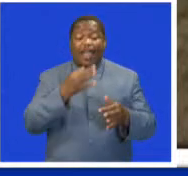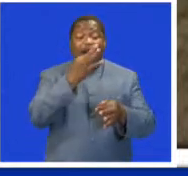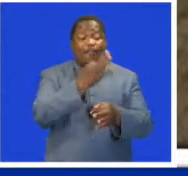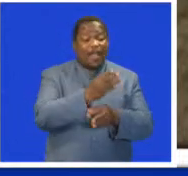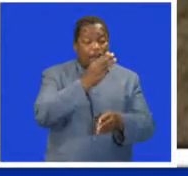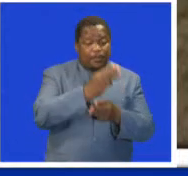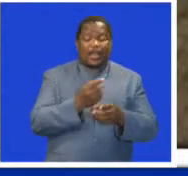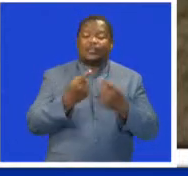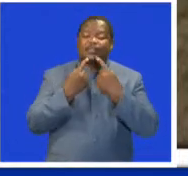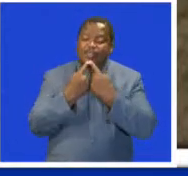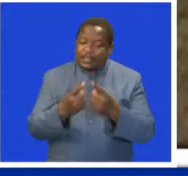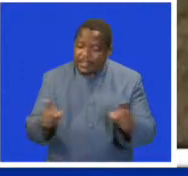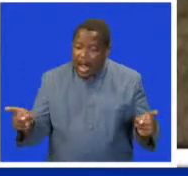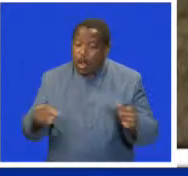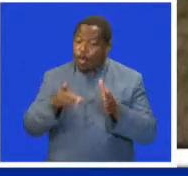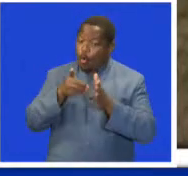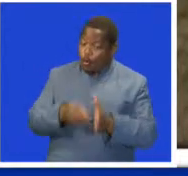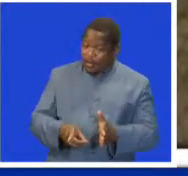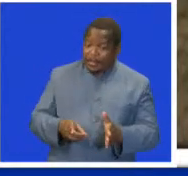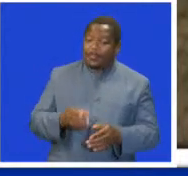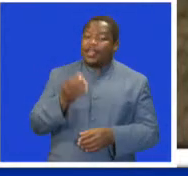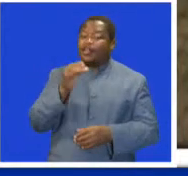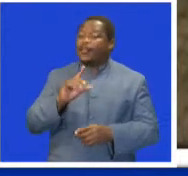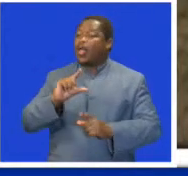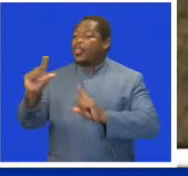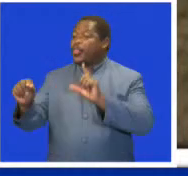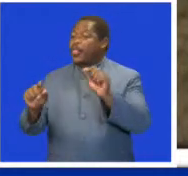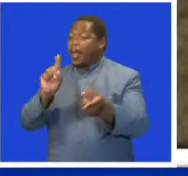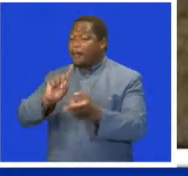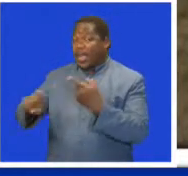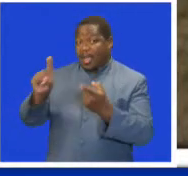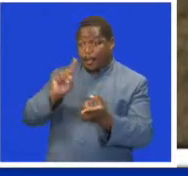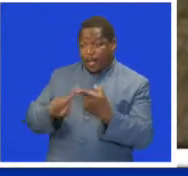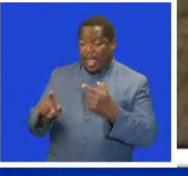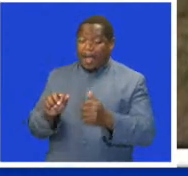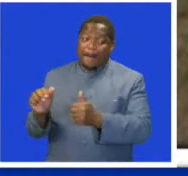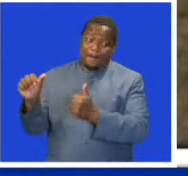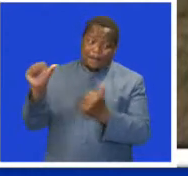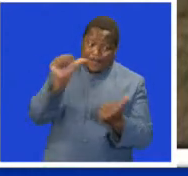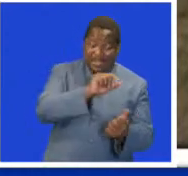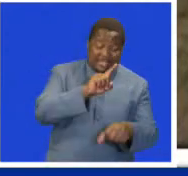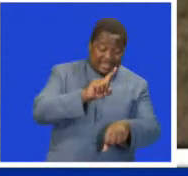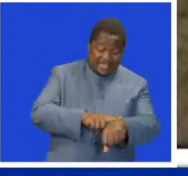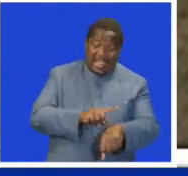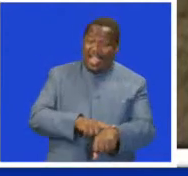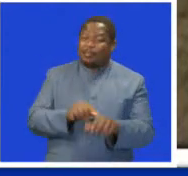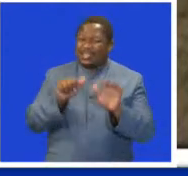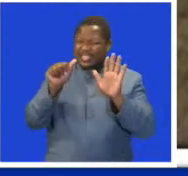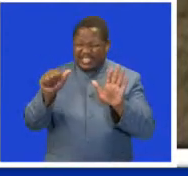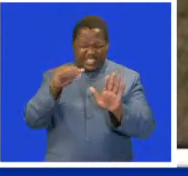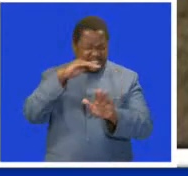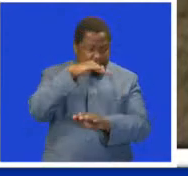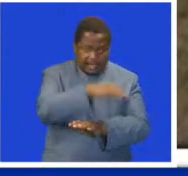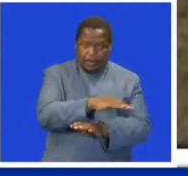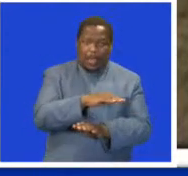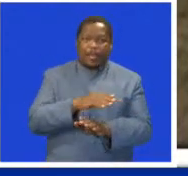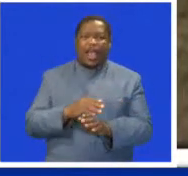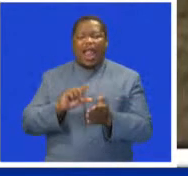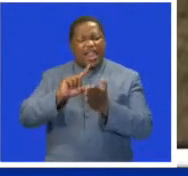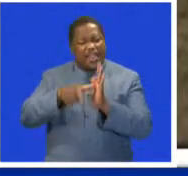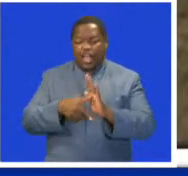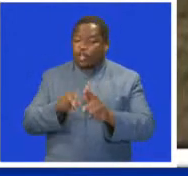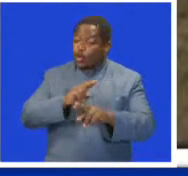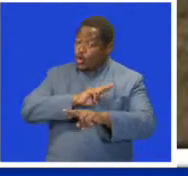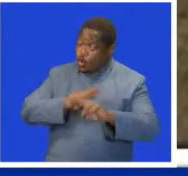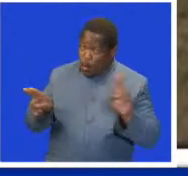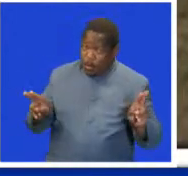ngale kwasikisi nangabe lo mntwana uyachubeka umfana intombadala kuyafanana lakithi ngaba sikhotsini besishaya umthetho